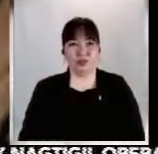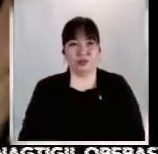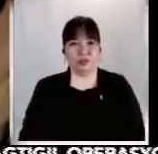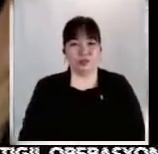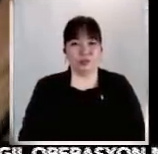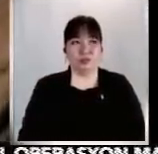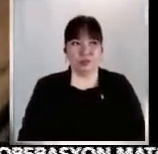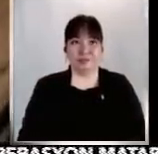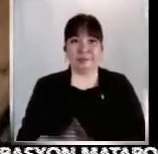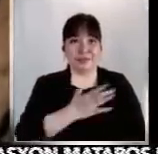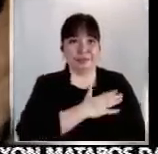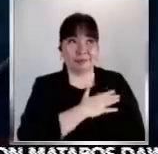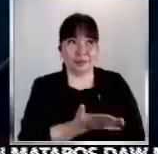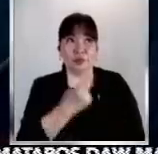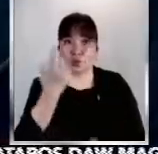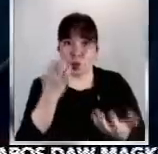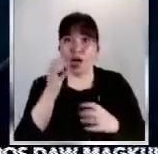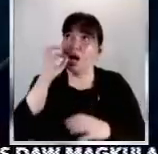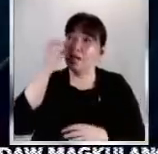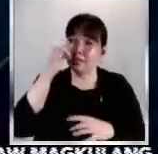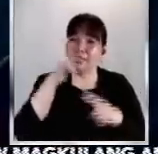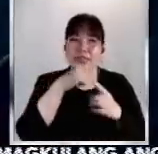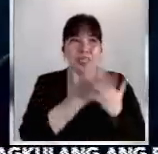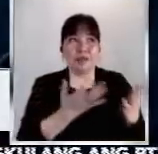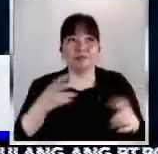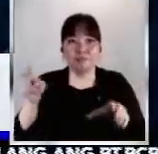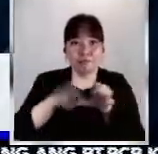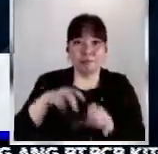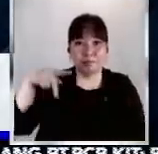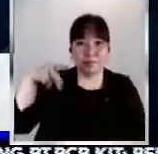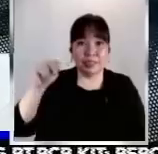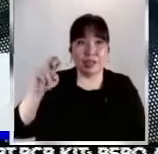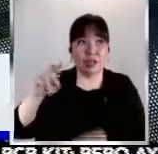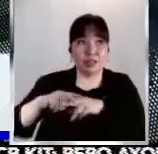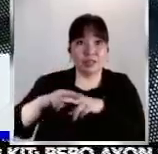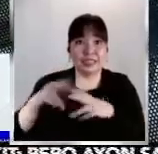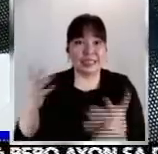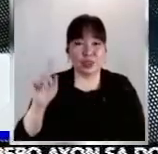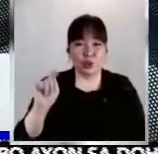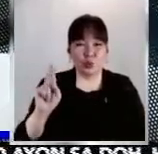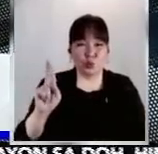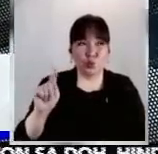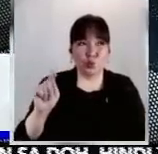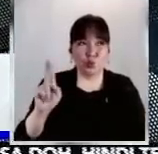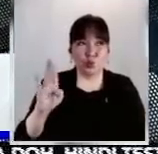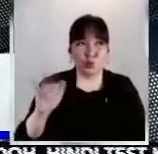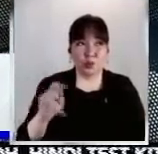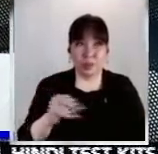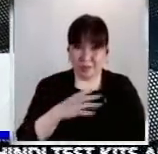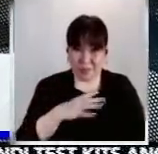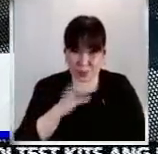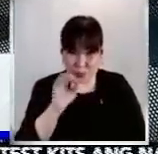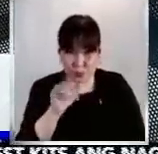Voluntaryo ang pagpapa-antigen test na ito ng ilang pasahero ng PNR sa Tutuban Station. Kung okay lang po sa inyo, ma'am, mag-undergo po